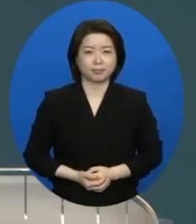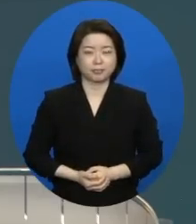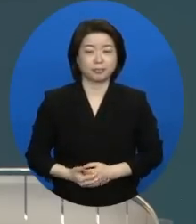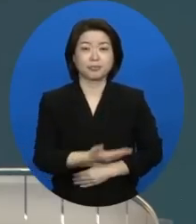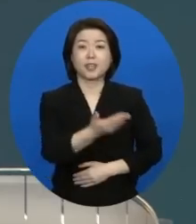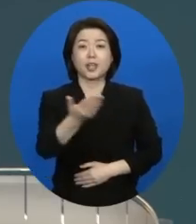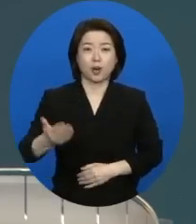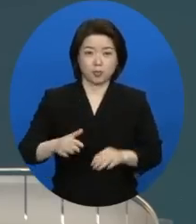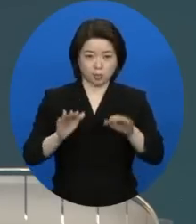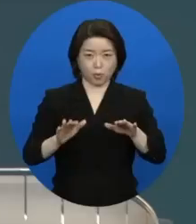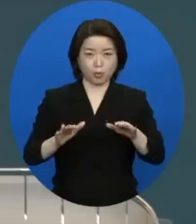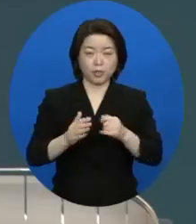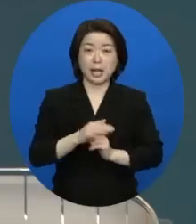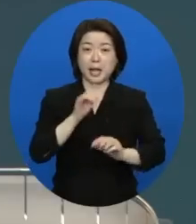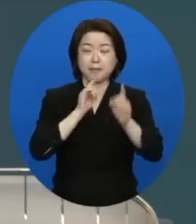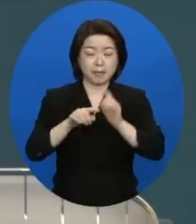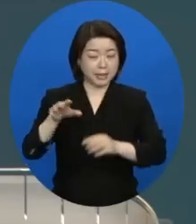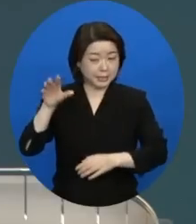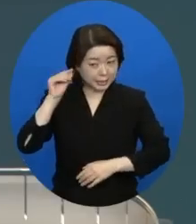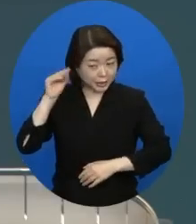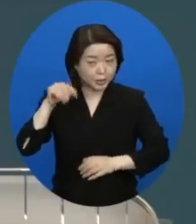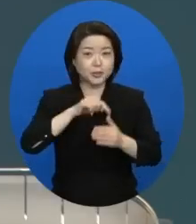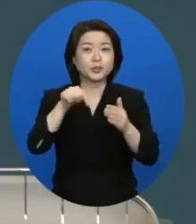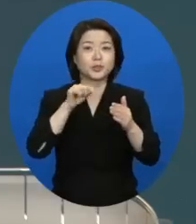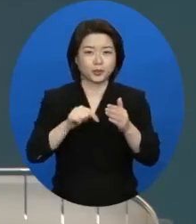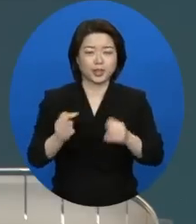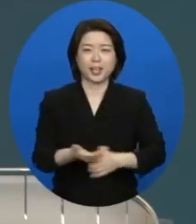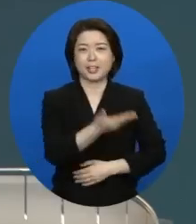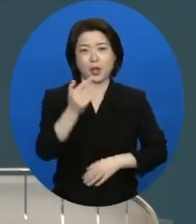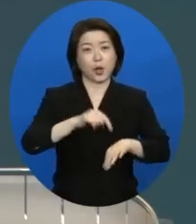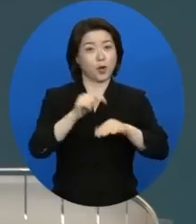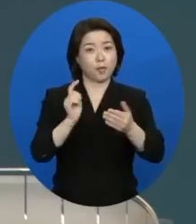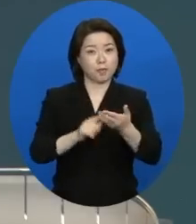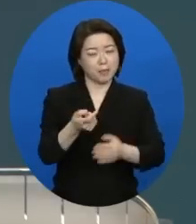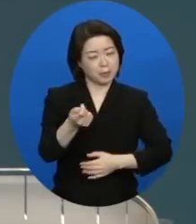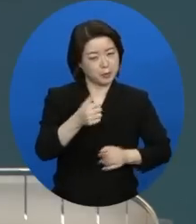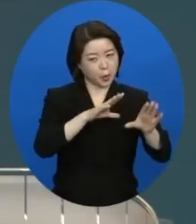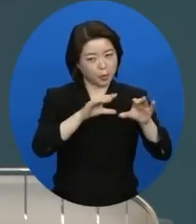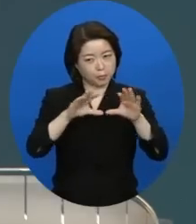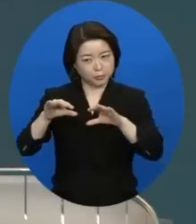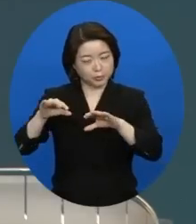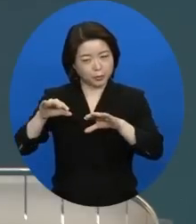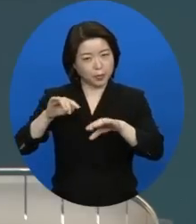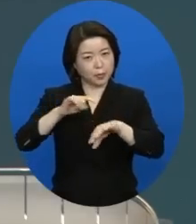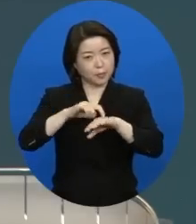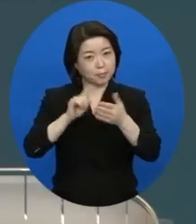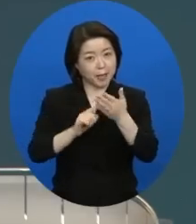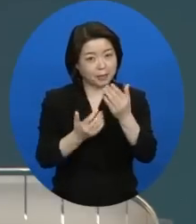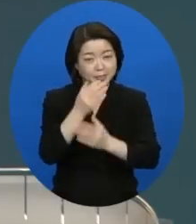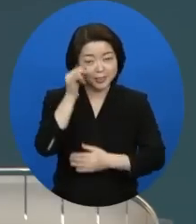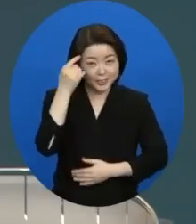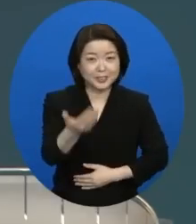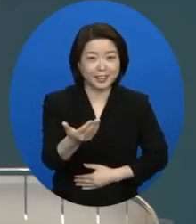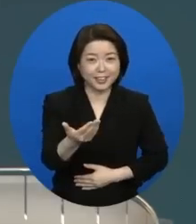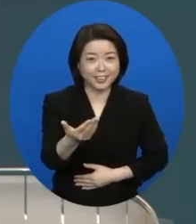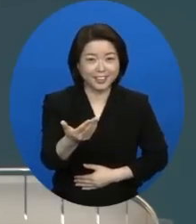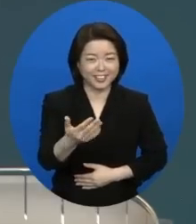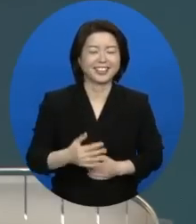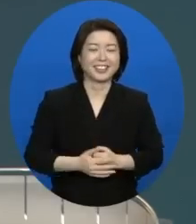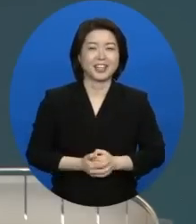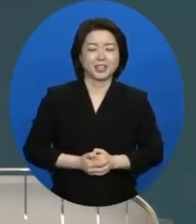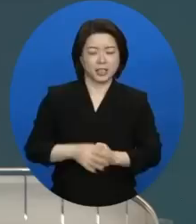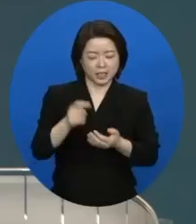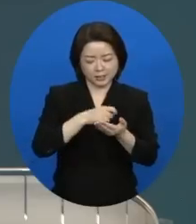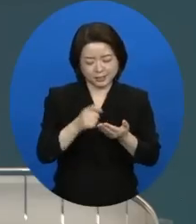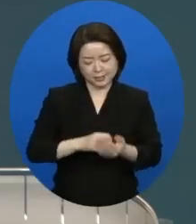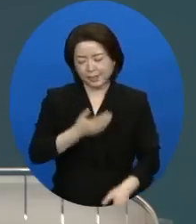여러분, 오늘 말씀을 듣는 중에 여러분의 마음이 좀 부드러워지는 것 같지는 않으세요? 아, 일기